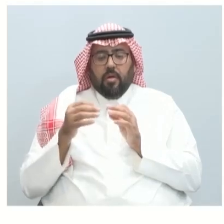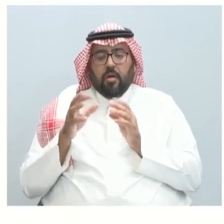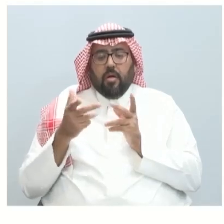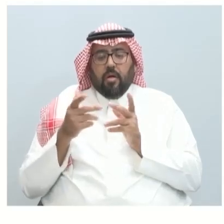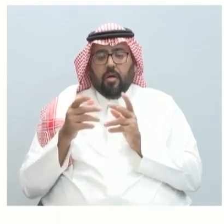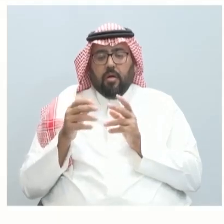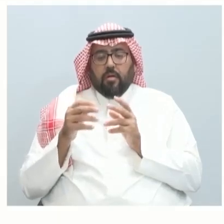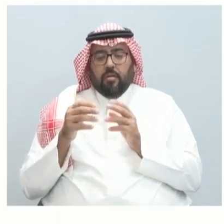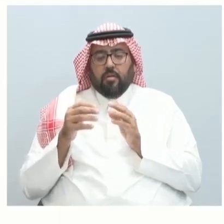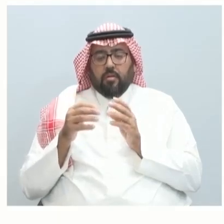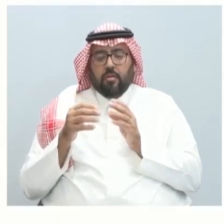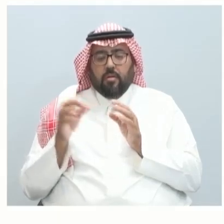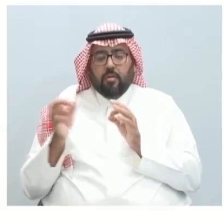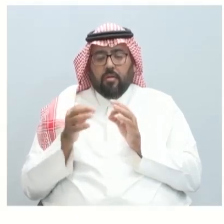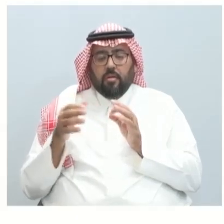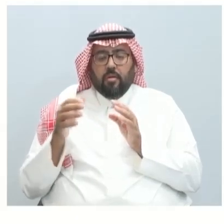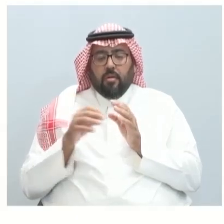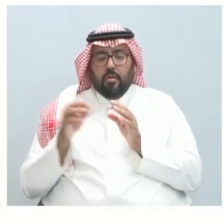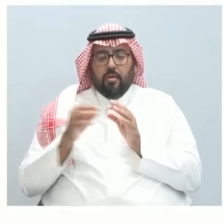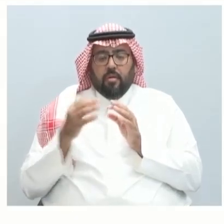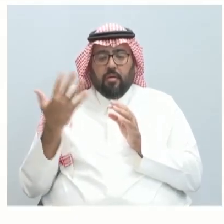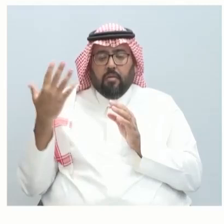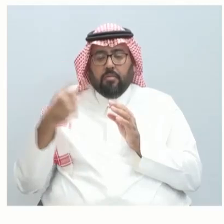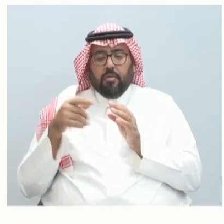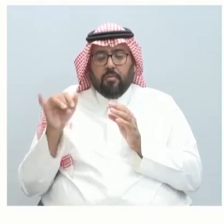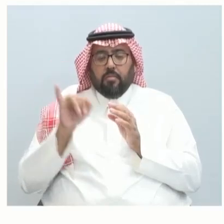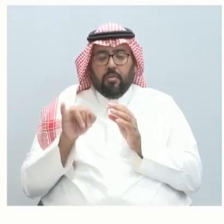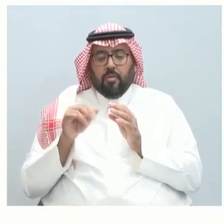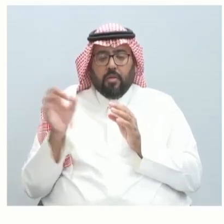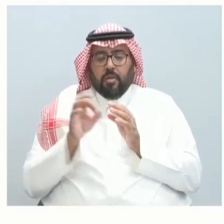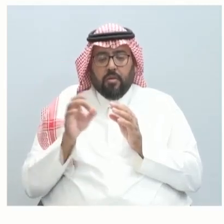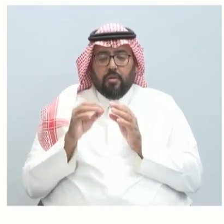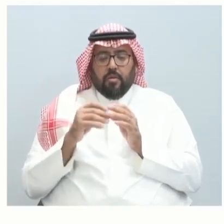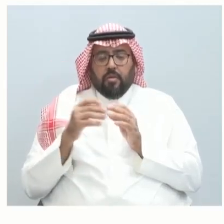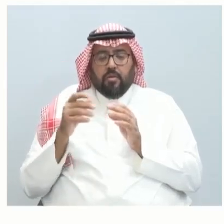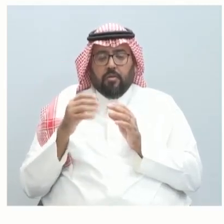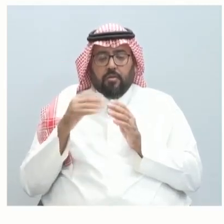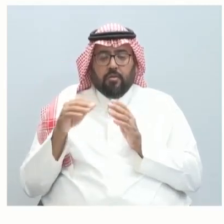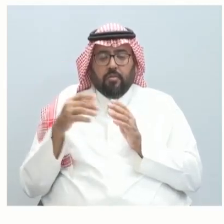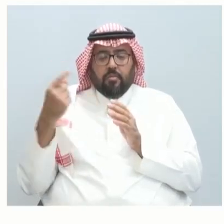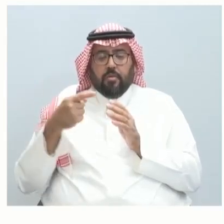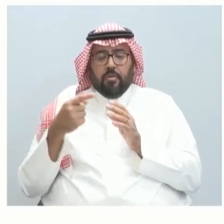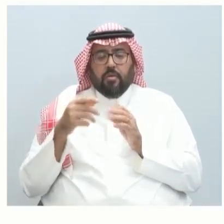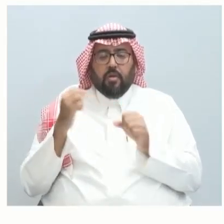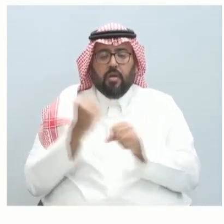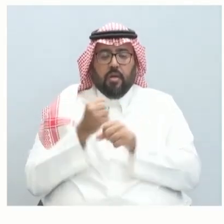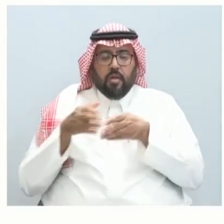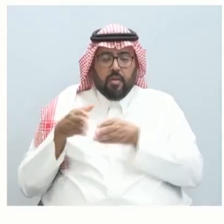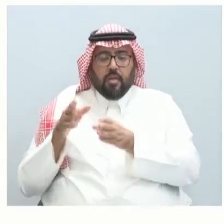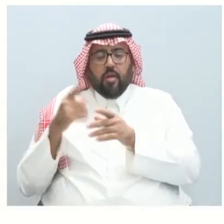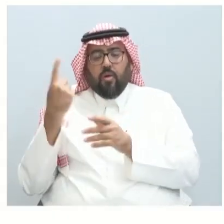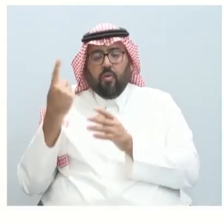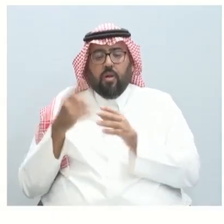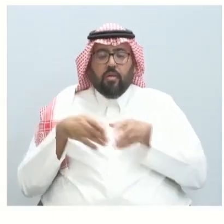محيط دائره قطرها 15 مترا مقربا الى اقرب جزء من عشره ونستطيع ان نستعمل اما الطريقه الاولى